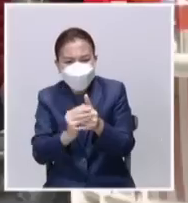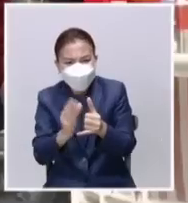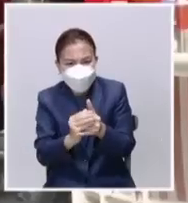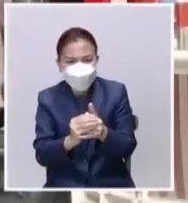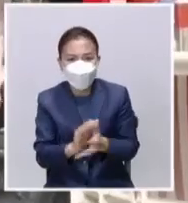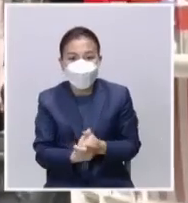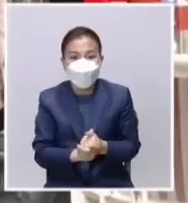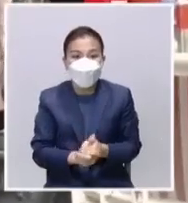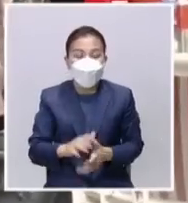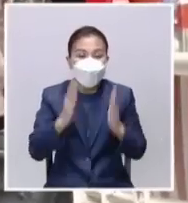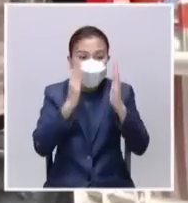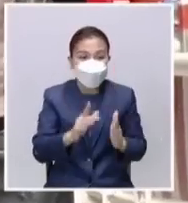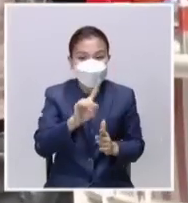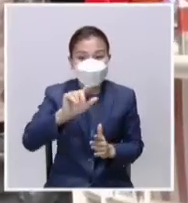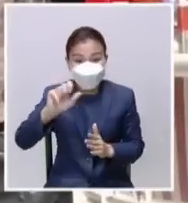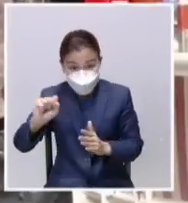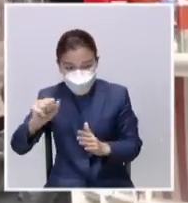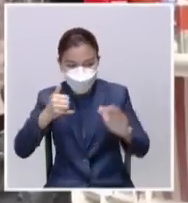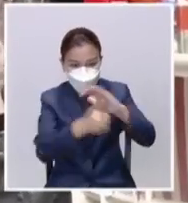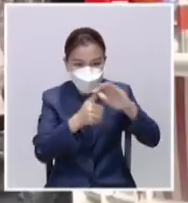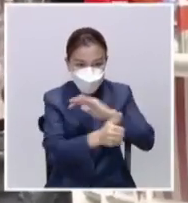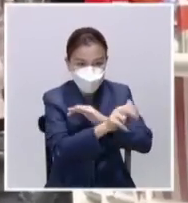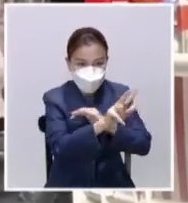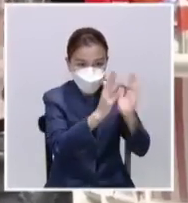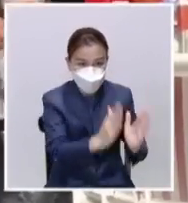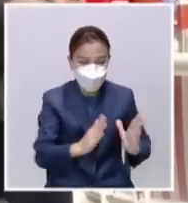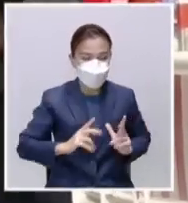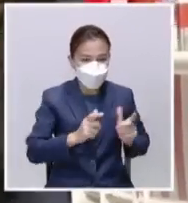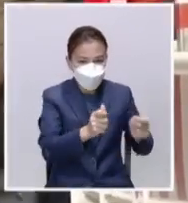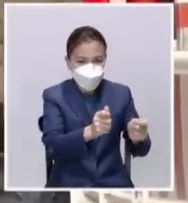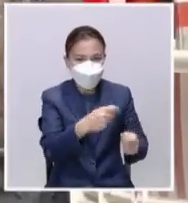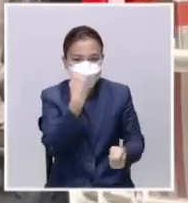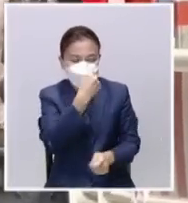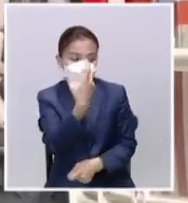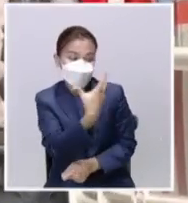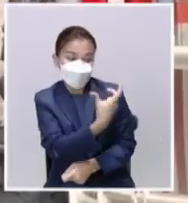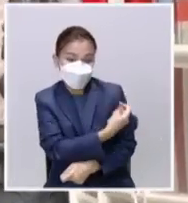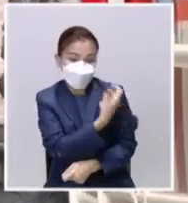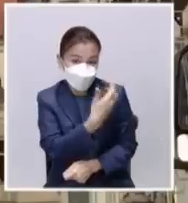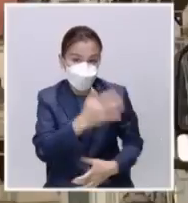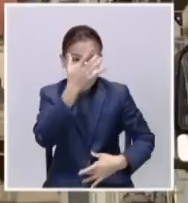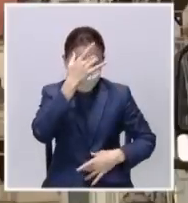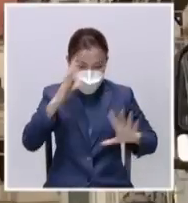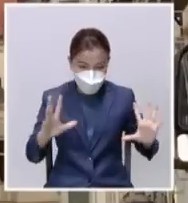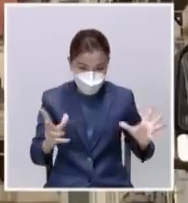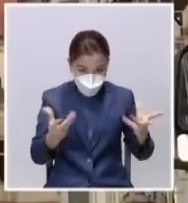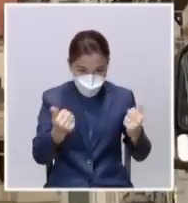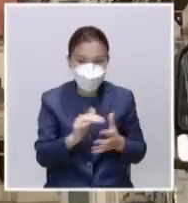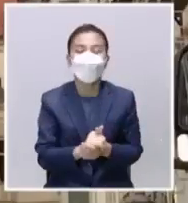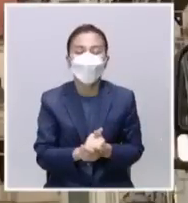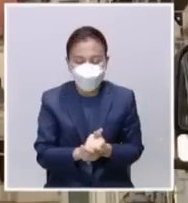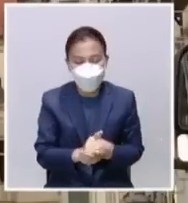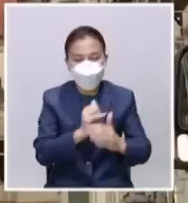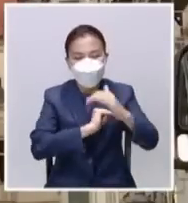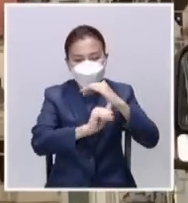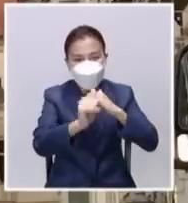ต่อประชากร 100,000 คนในช่วง7วันที่ผ่านมาจะอนุญาตให้เฉพาะคนที่ฉีดวัคซีนหรือผู้ที่หายป่วยจากโควิดแล้วเท่านั้นจึงจะ